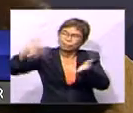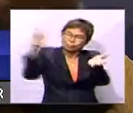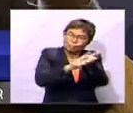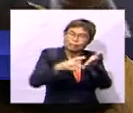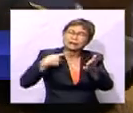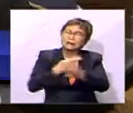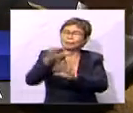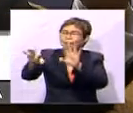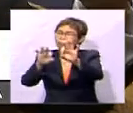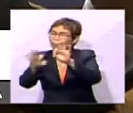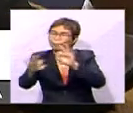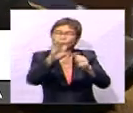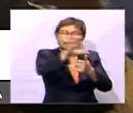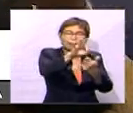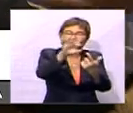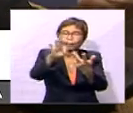lantik beberapa kita punya